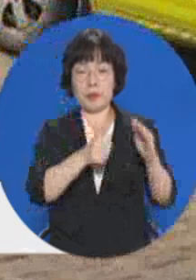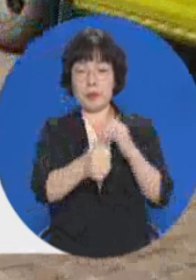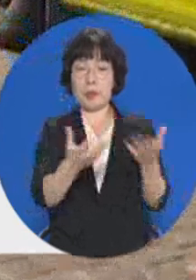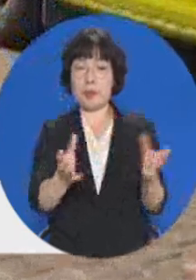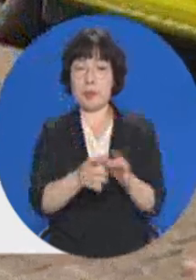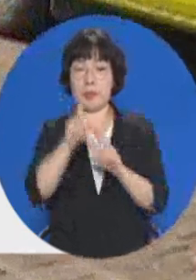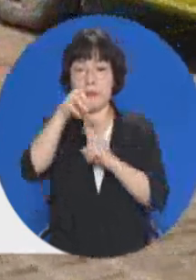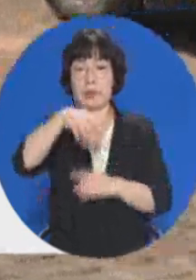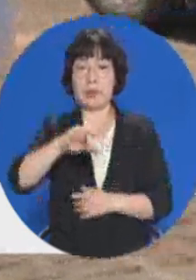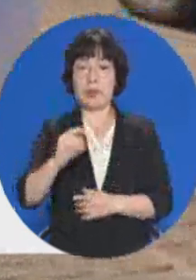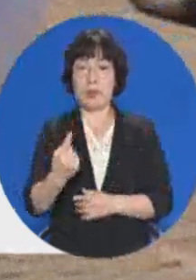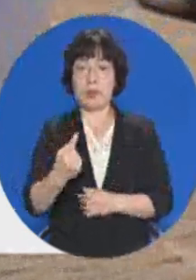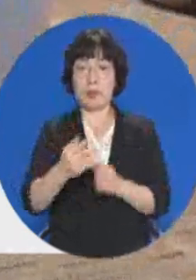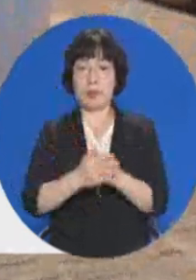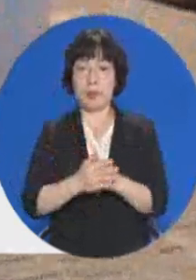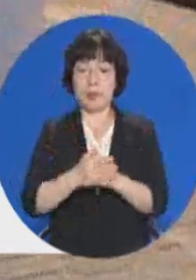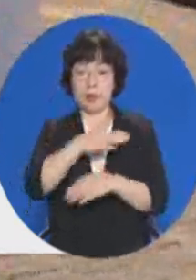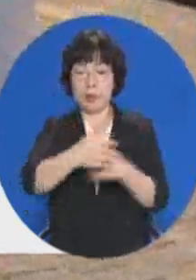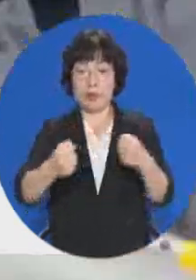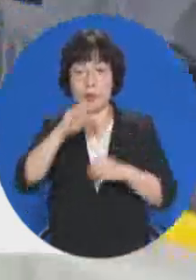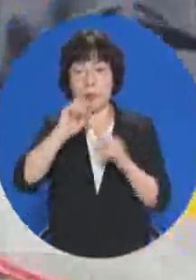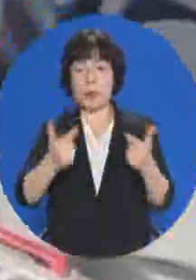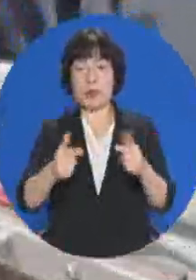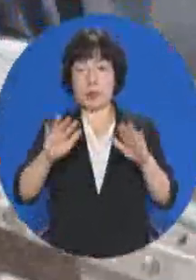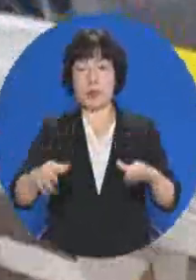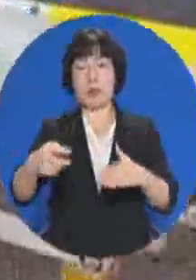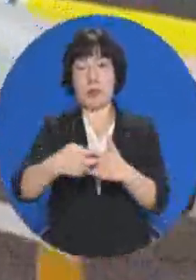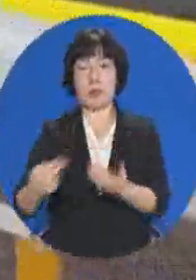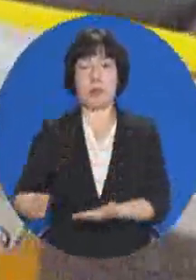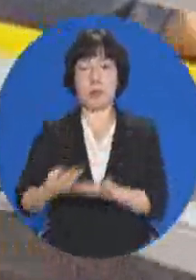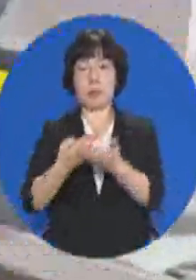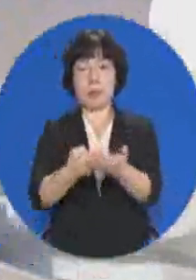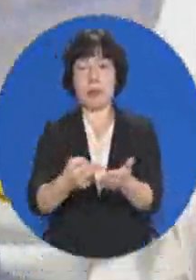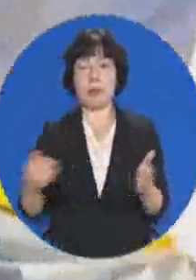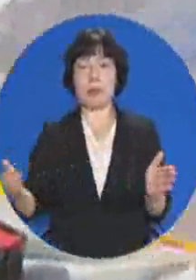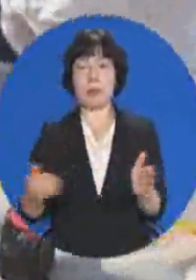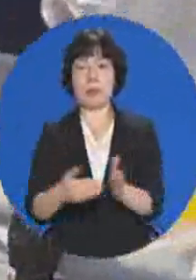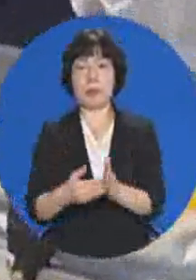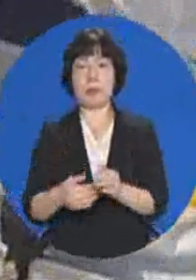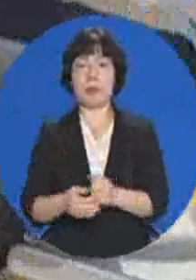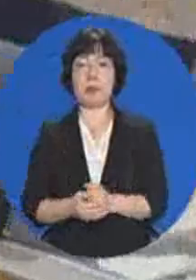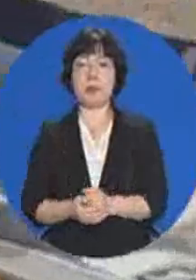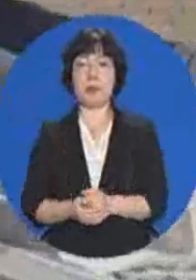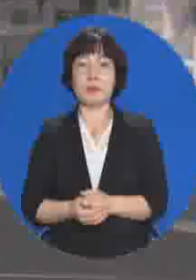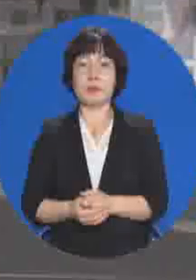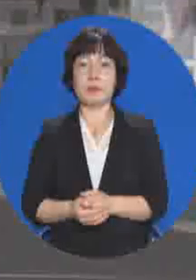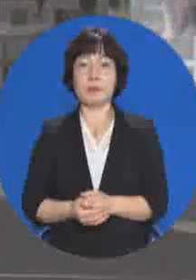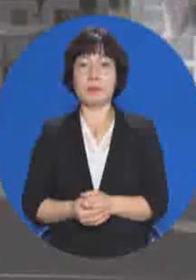협의회 이창호 회장은 건강 상태가 악화돼 오늘 병원으로 이송됐습니다.